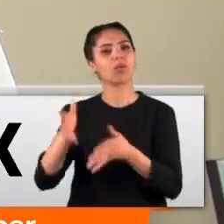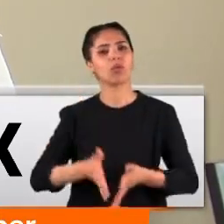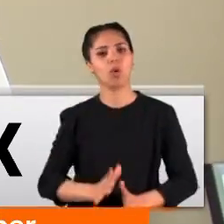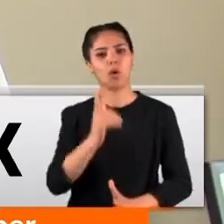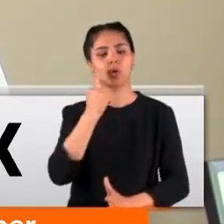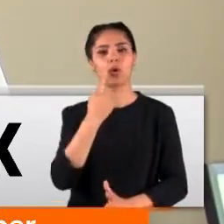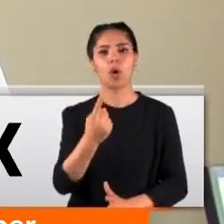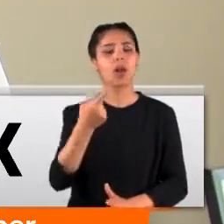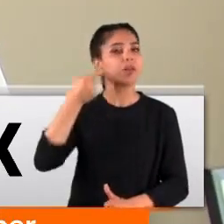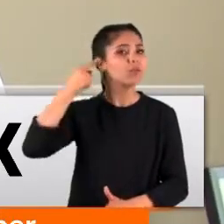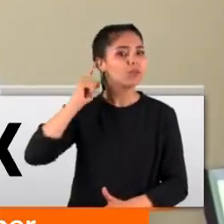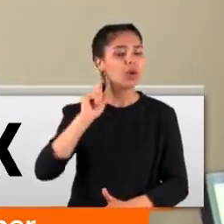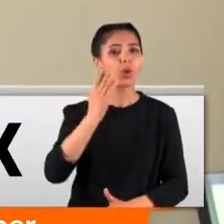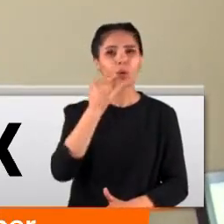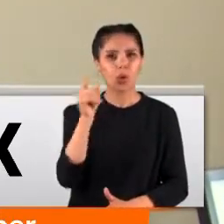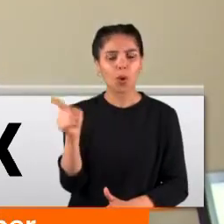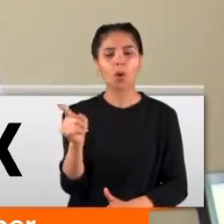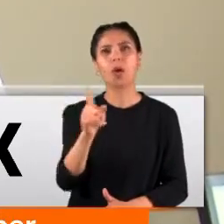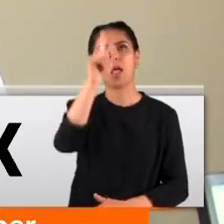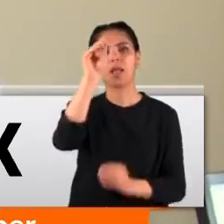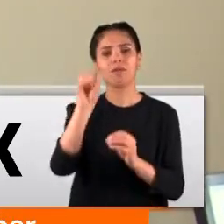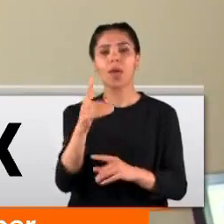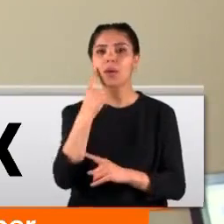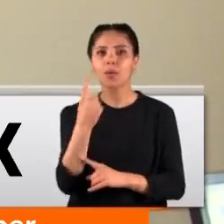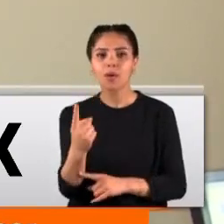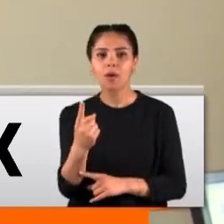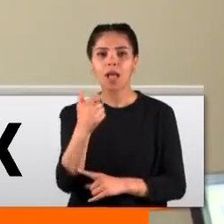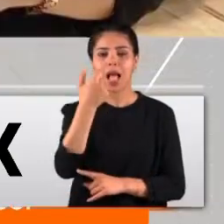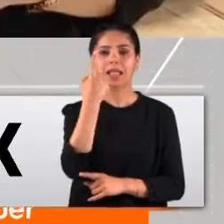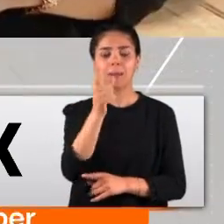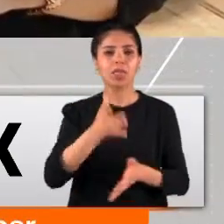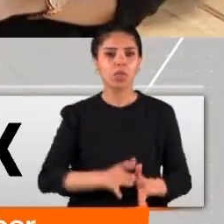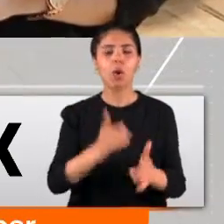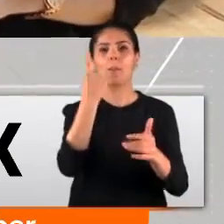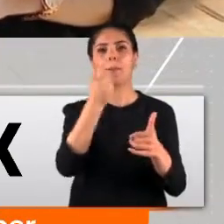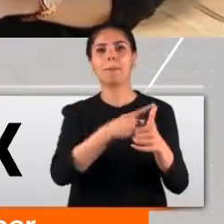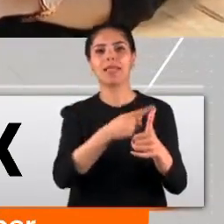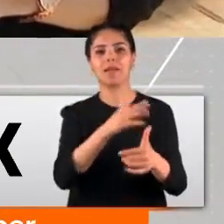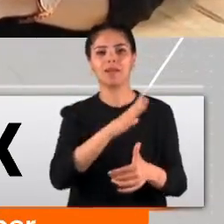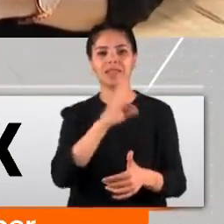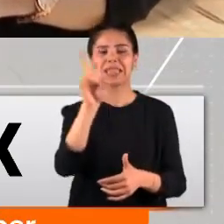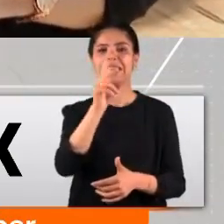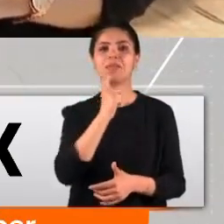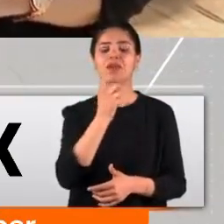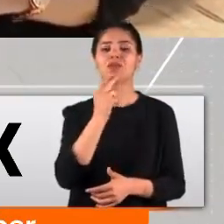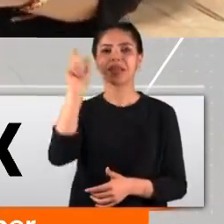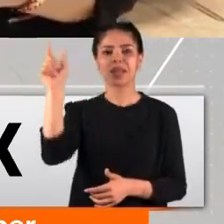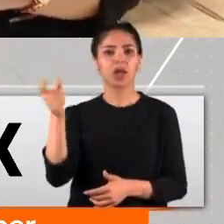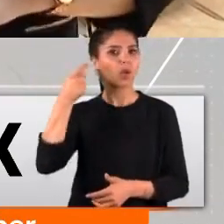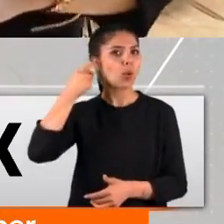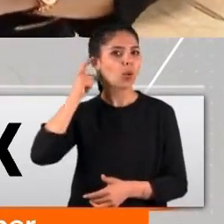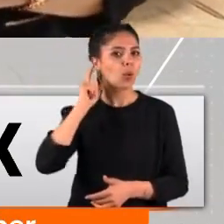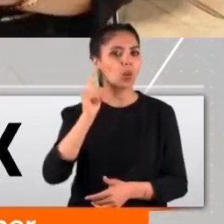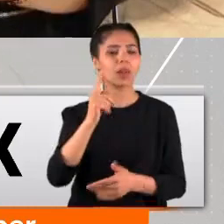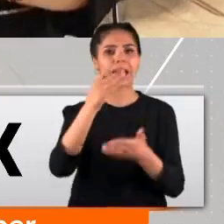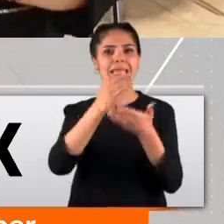Kulak kepçesi yoktu dediğimiz mikro tip 6000 doğumda bir gözleniyor 20 yaşındaki kadının Kulağımdan Sadece